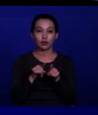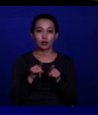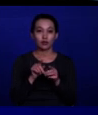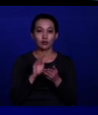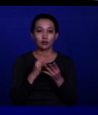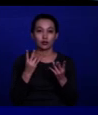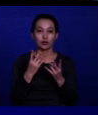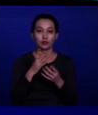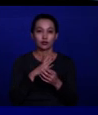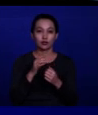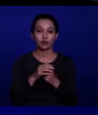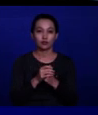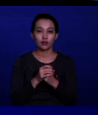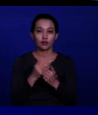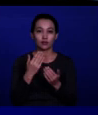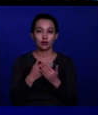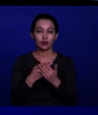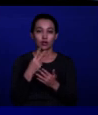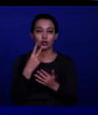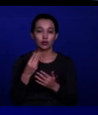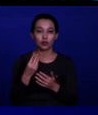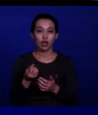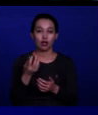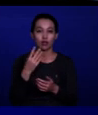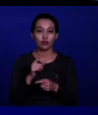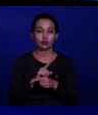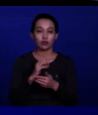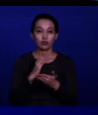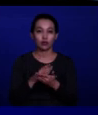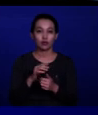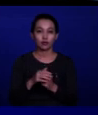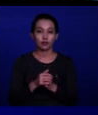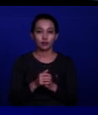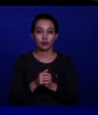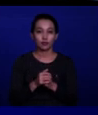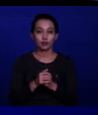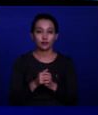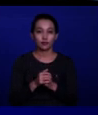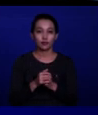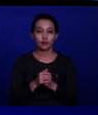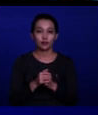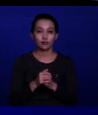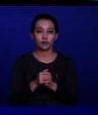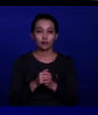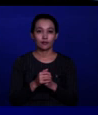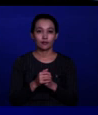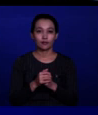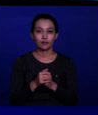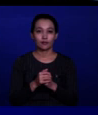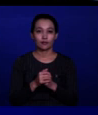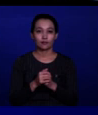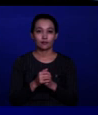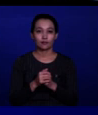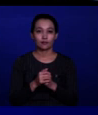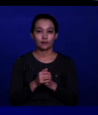sutka 48 soatga teng. 2 sutka 12 soatimiz 60 soatga teng. 3